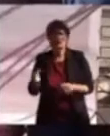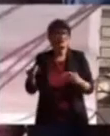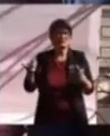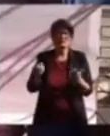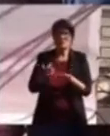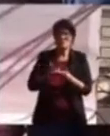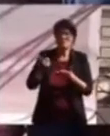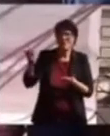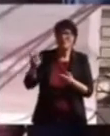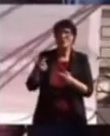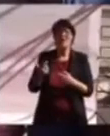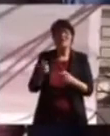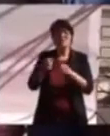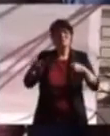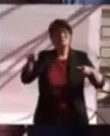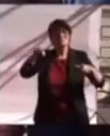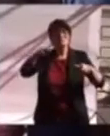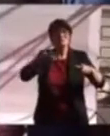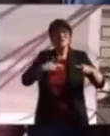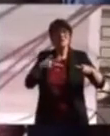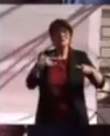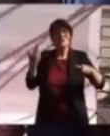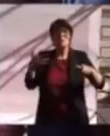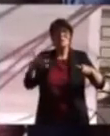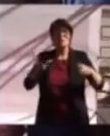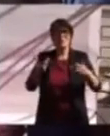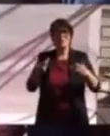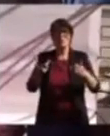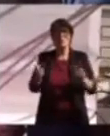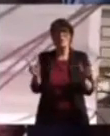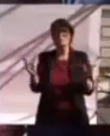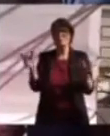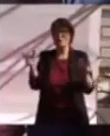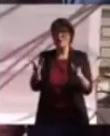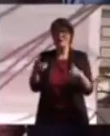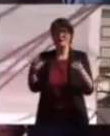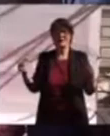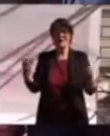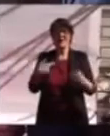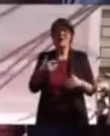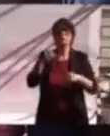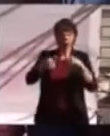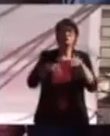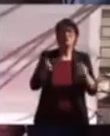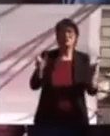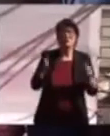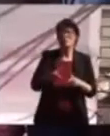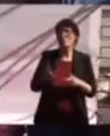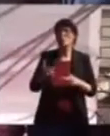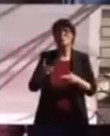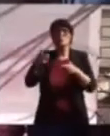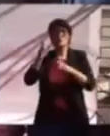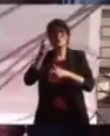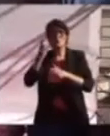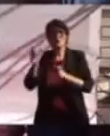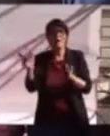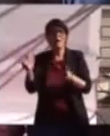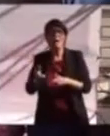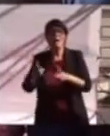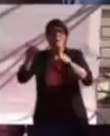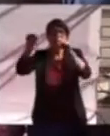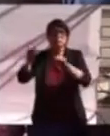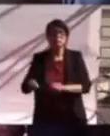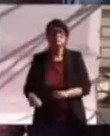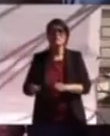misure molto dure messe in campo hanno chiuso piscine bar palestre a madrid